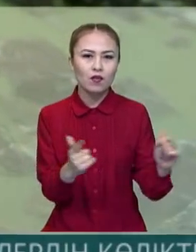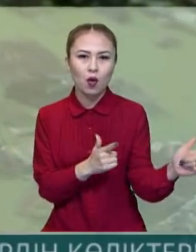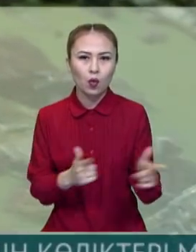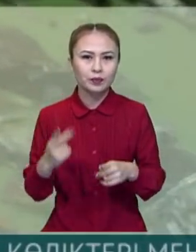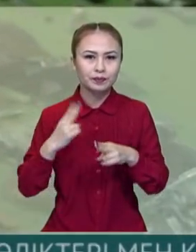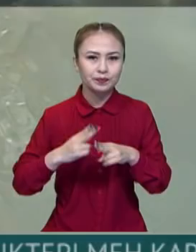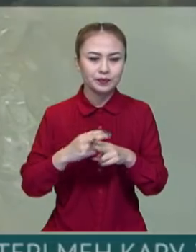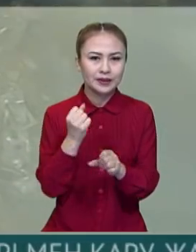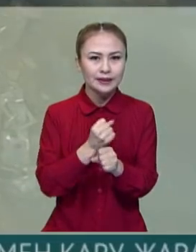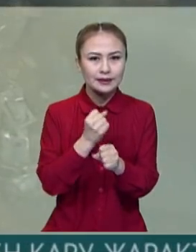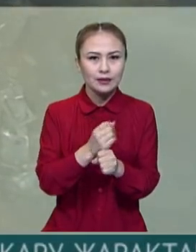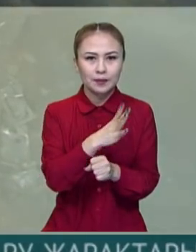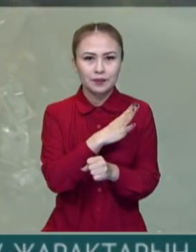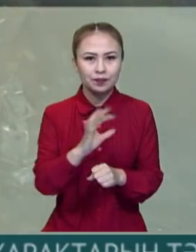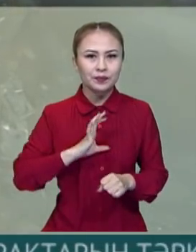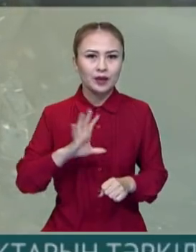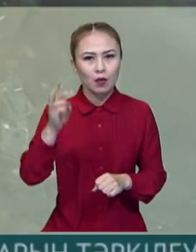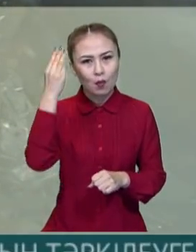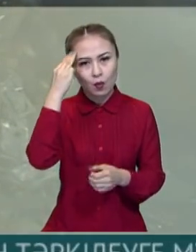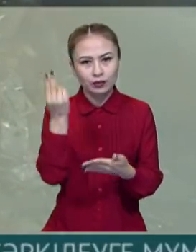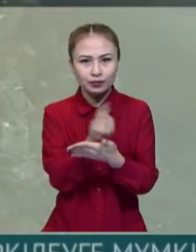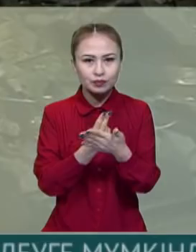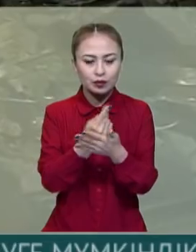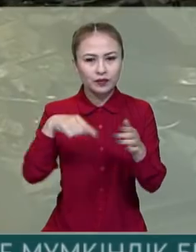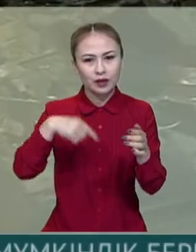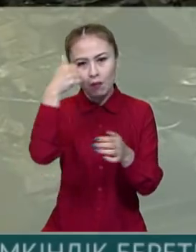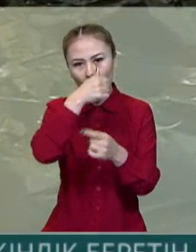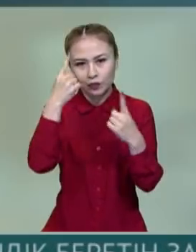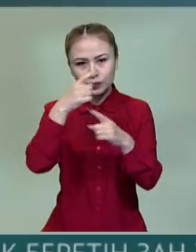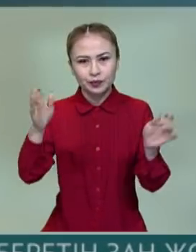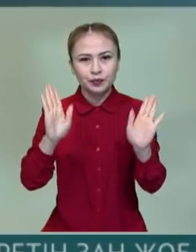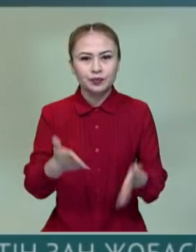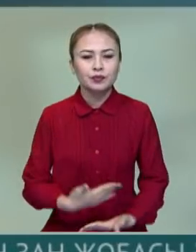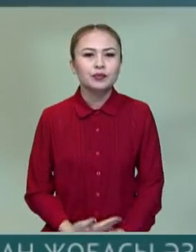жететін металл жиналған. Медальдардың дизайны биыл жарияланады.